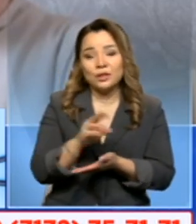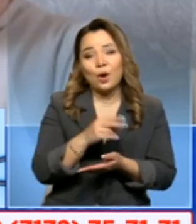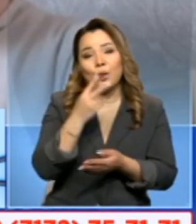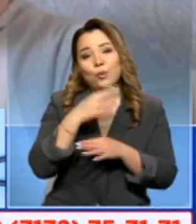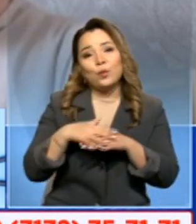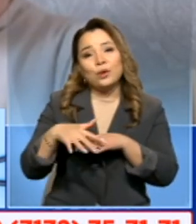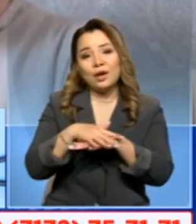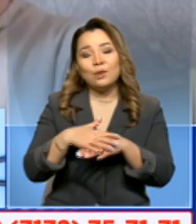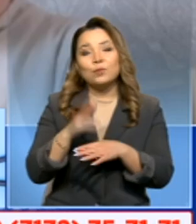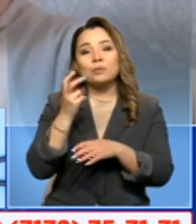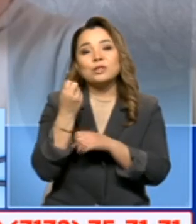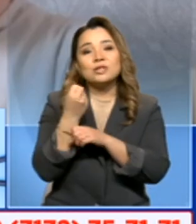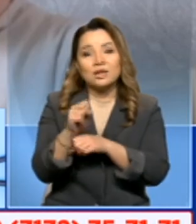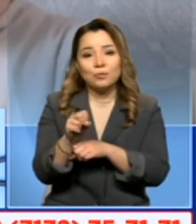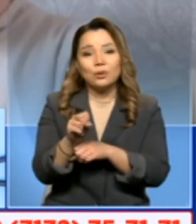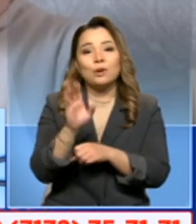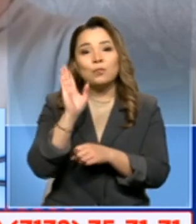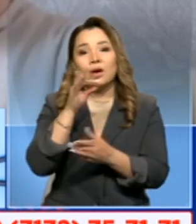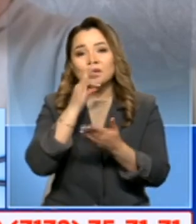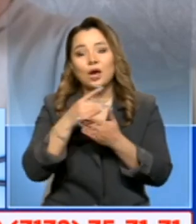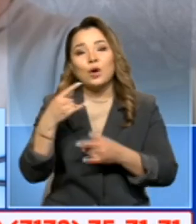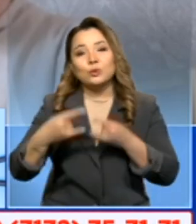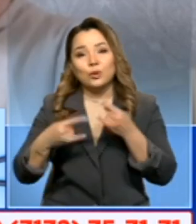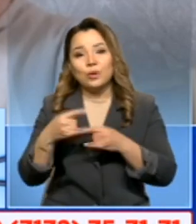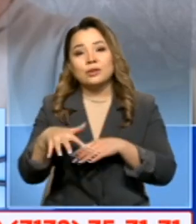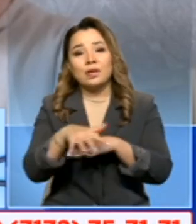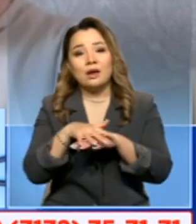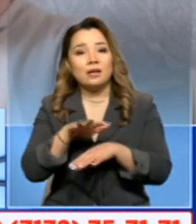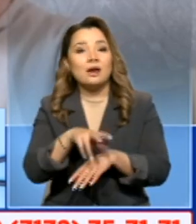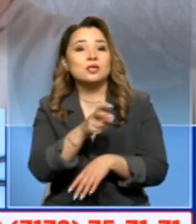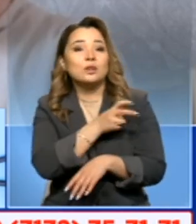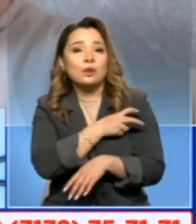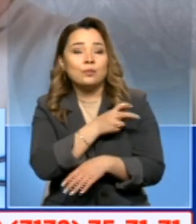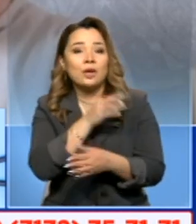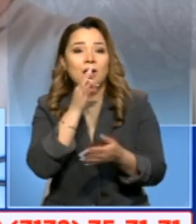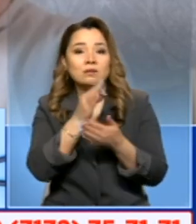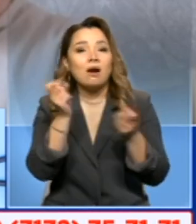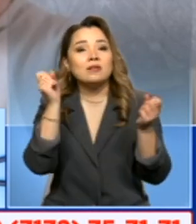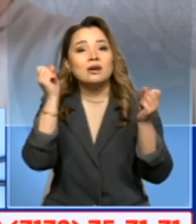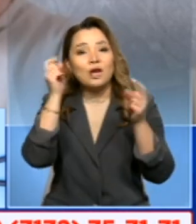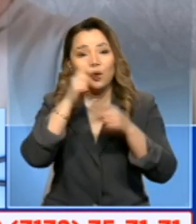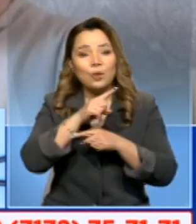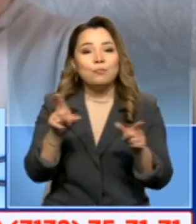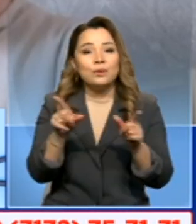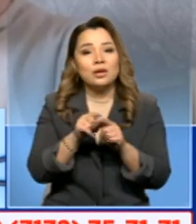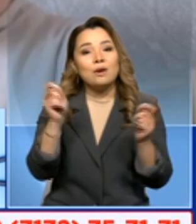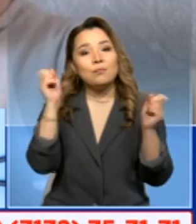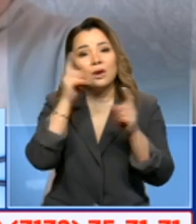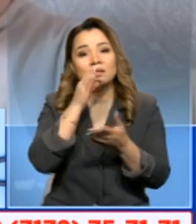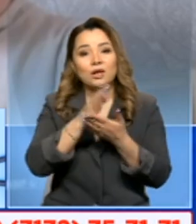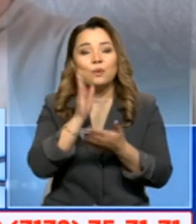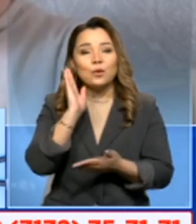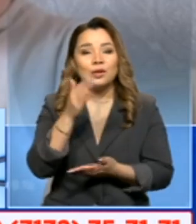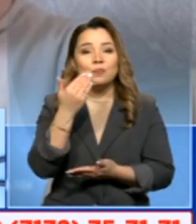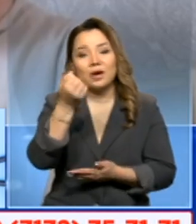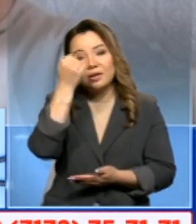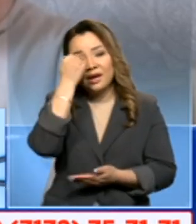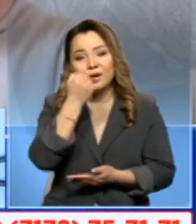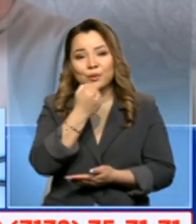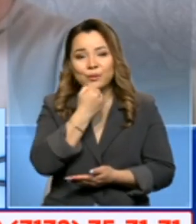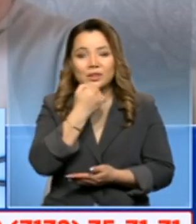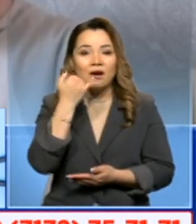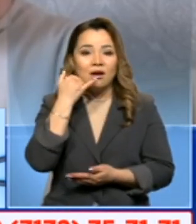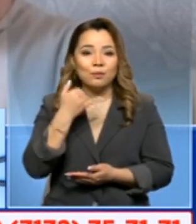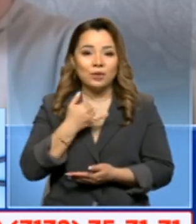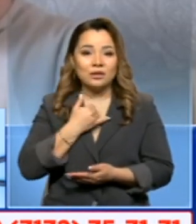де кім жеңімпаз екенін осы студияда дәрігерлердің анықтауымен бірге білетін боламыз. Рахмет сізге, Гүлназ,